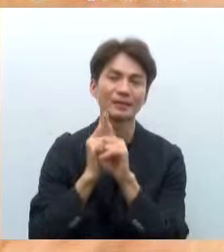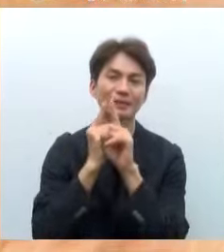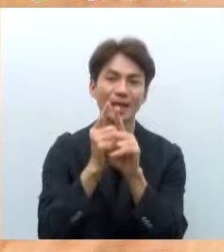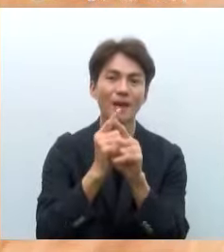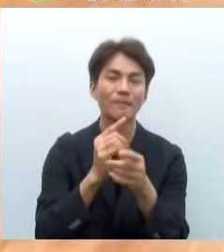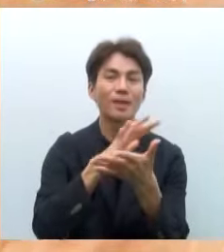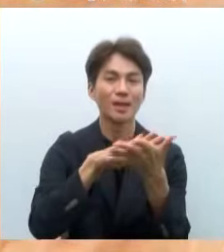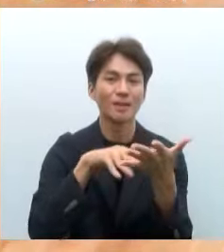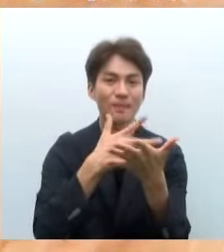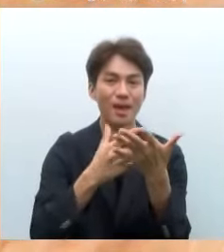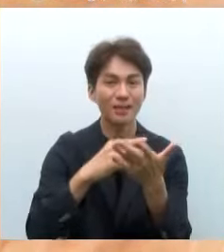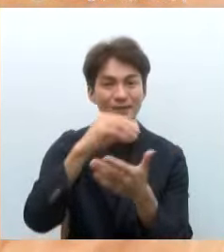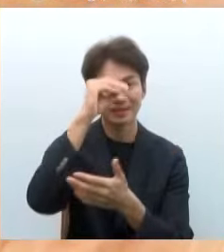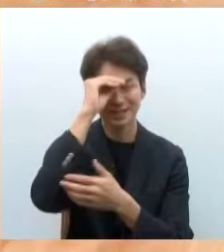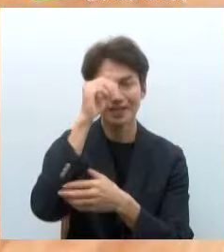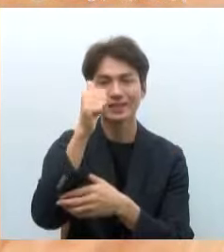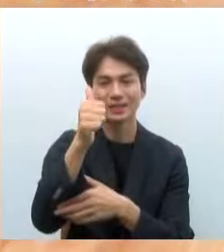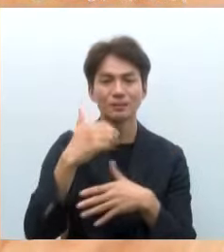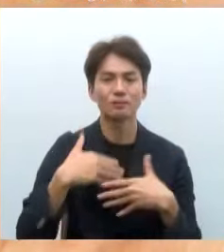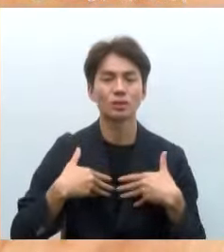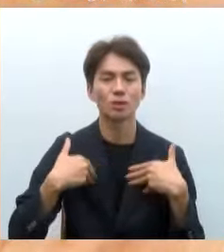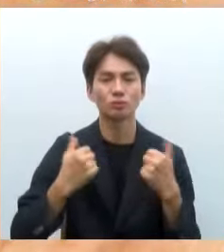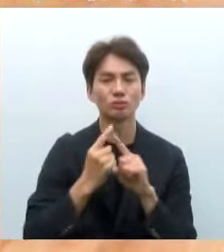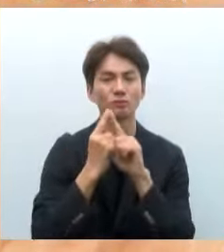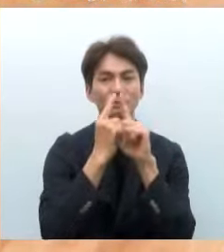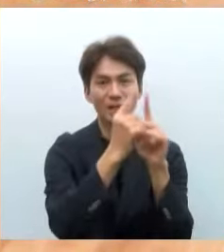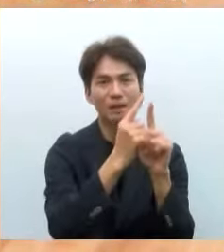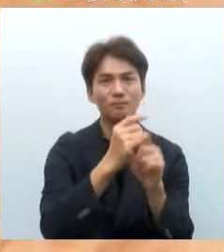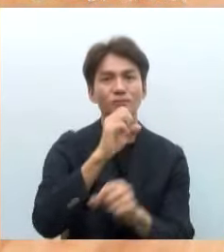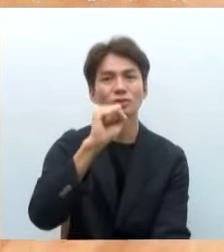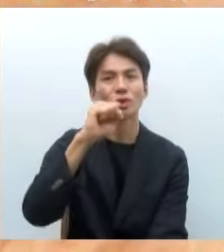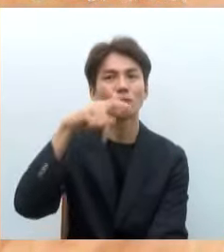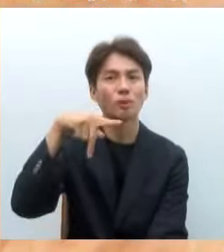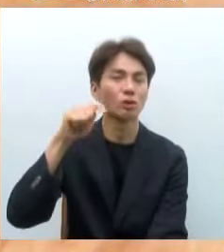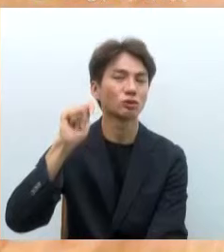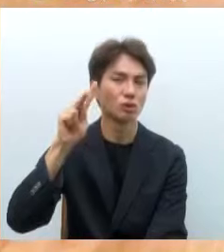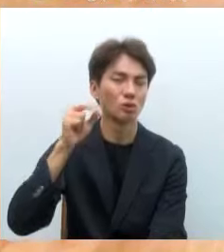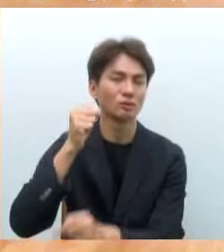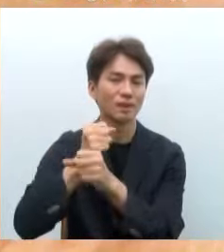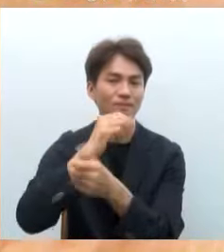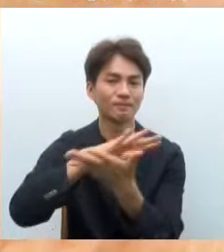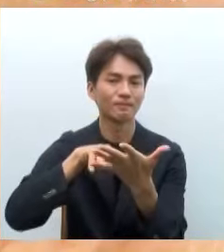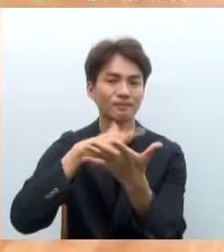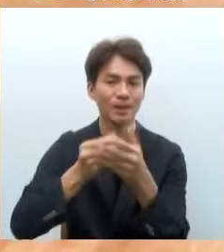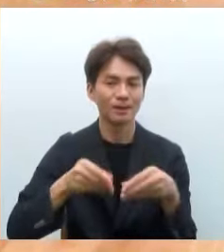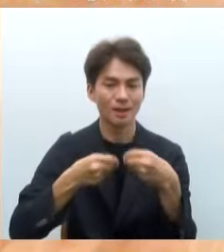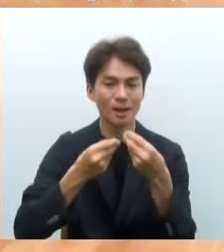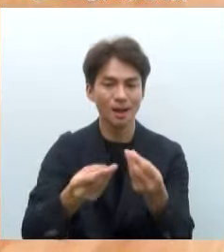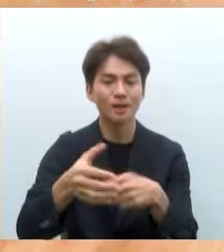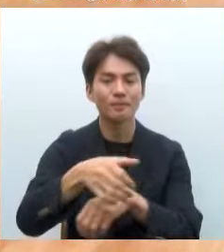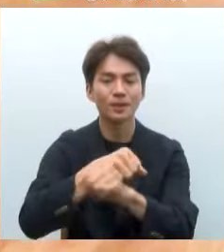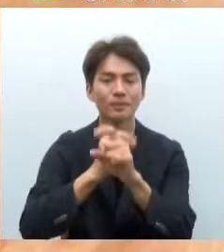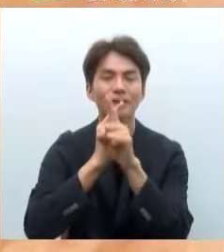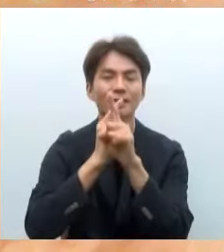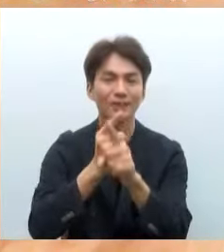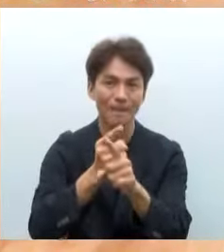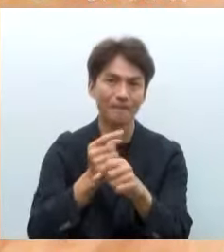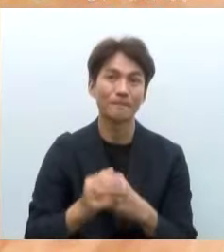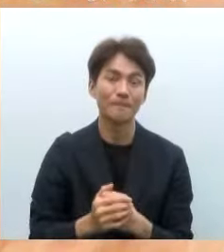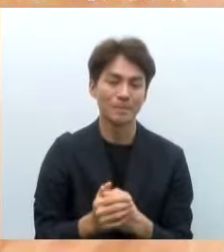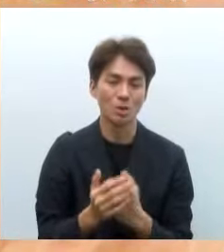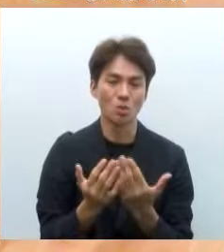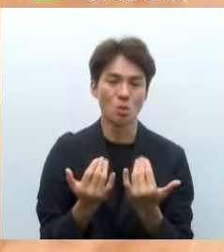รียนดีมีความสุขนะคะที่สำนักงานคณะกรรมการการศึกษาขั้นพื้นฐานของเราได้นำนโยบายลงสู่การปฏิบัติอย่างเต็มที่ค่ะในวันนี้นะ